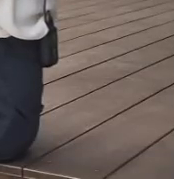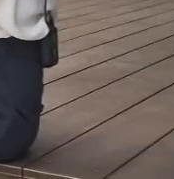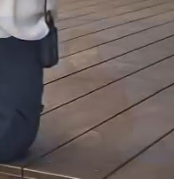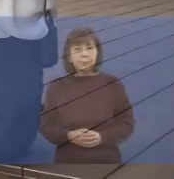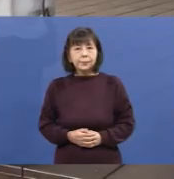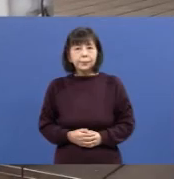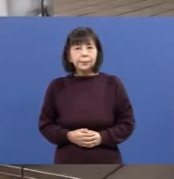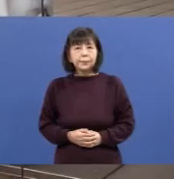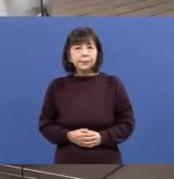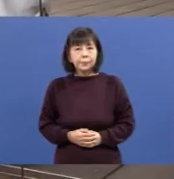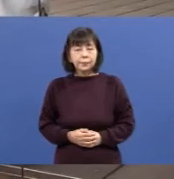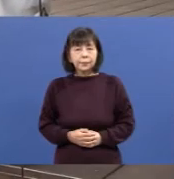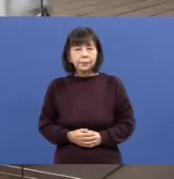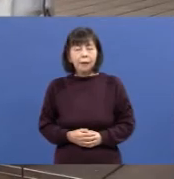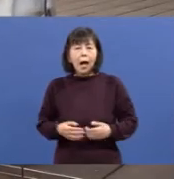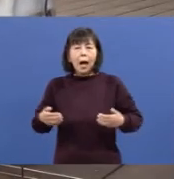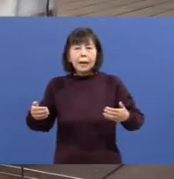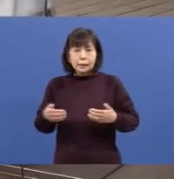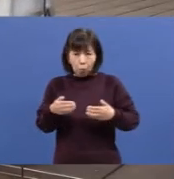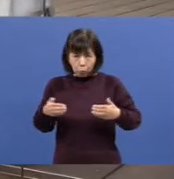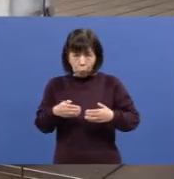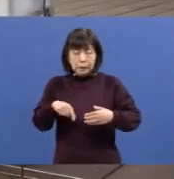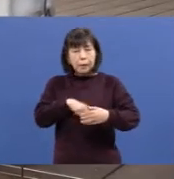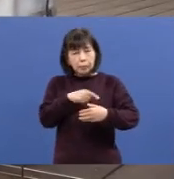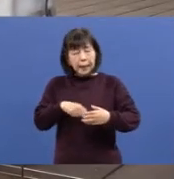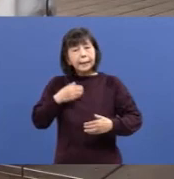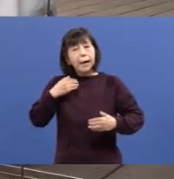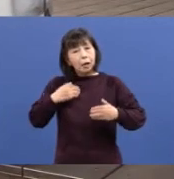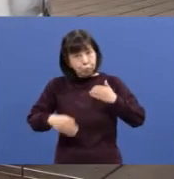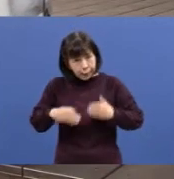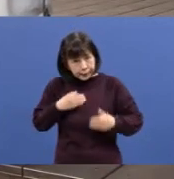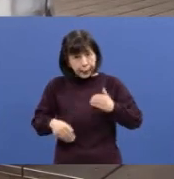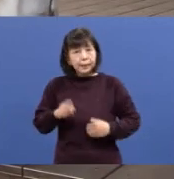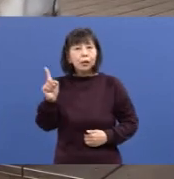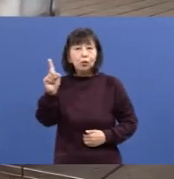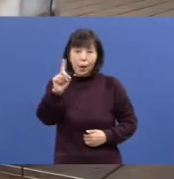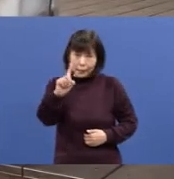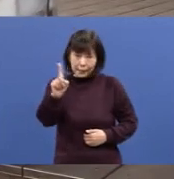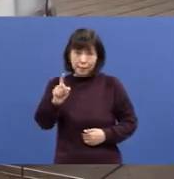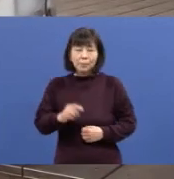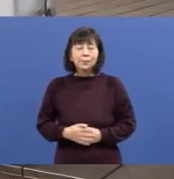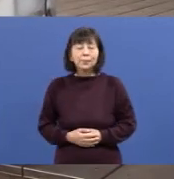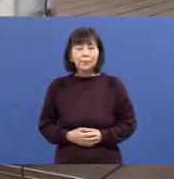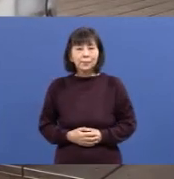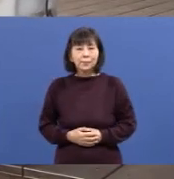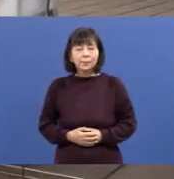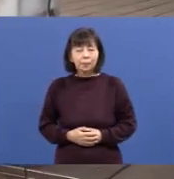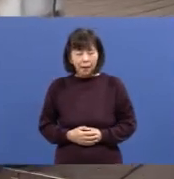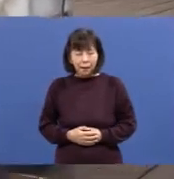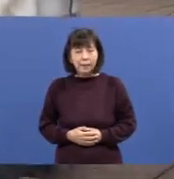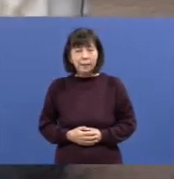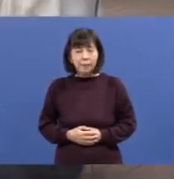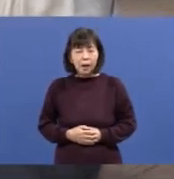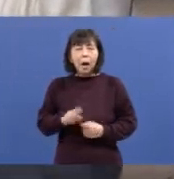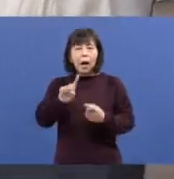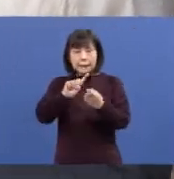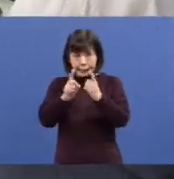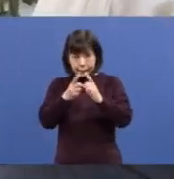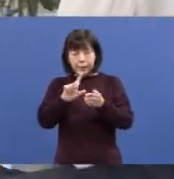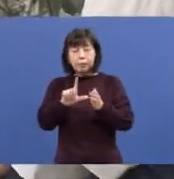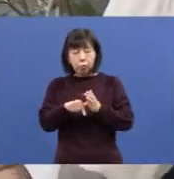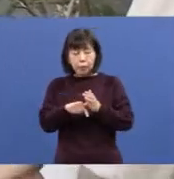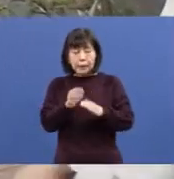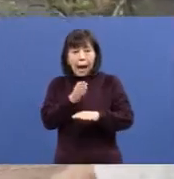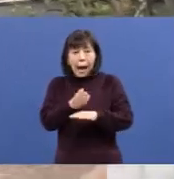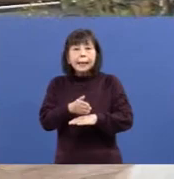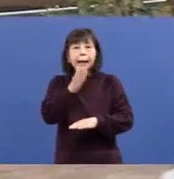ではこのお仕事をしていて一番嬉しかったことだったり、やりがいって何ですか？ 利用者さんに接しているときに、